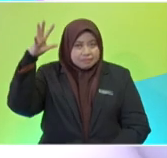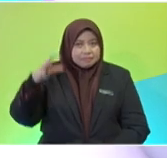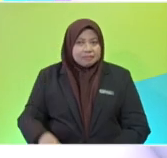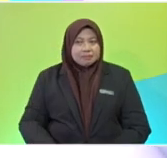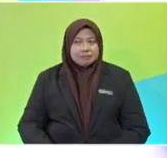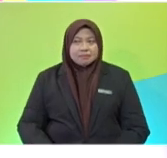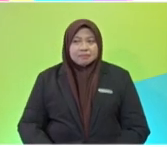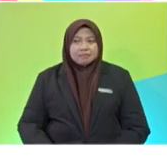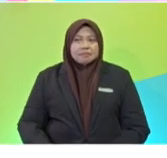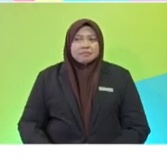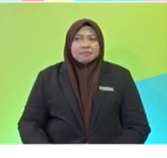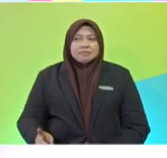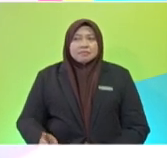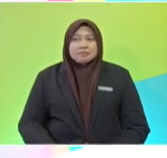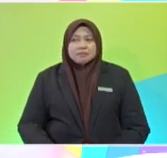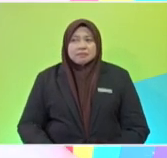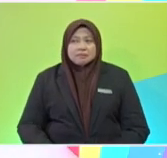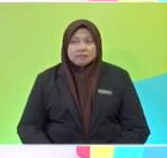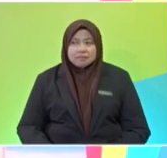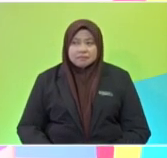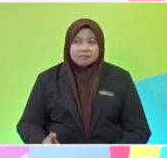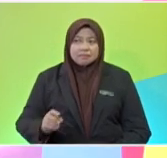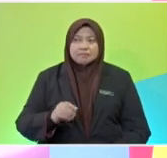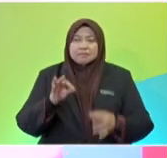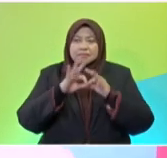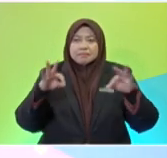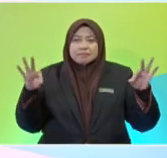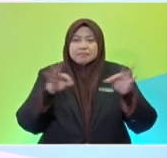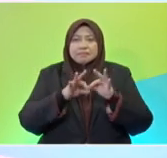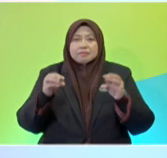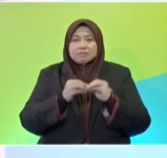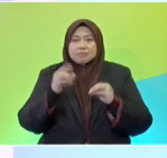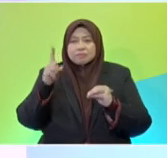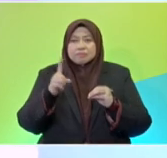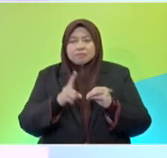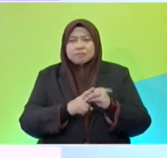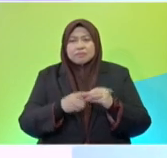melihat banyak hasil craft penduduk tempat tanya dijual di situ